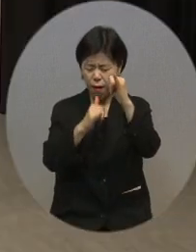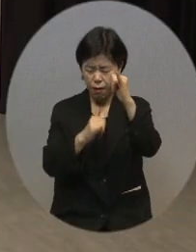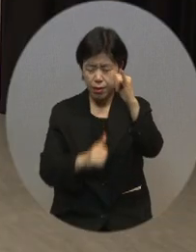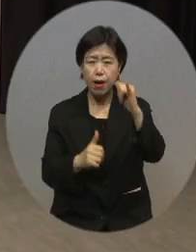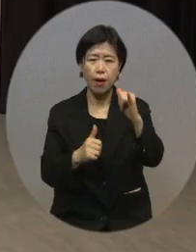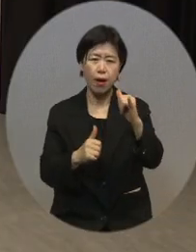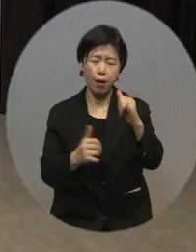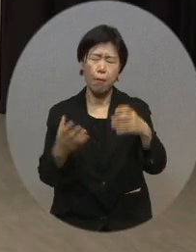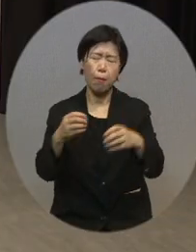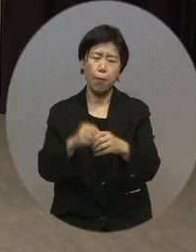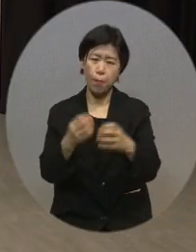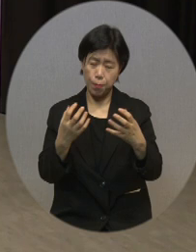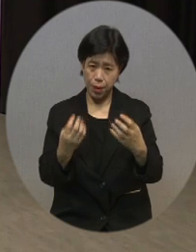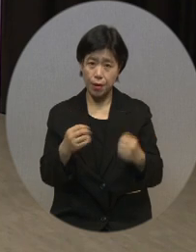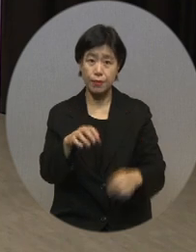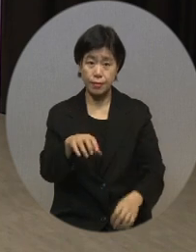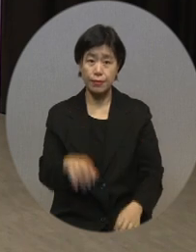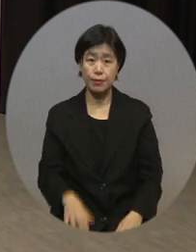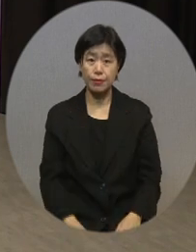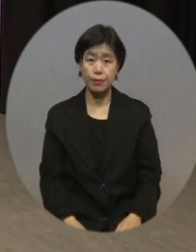합니다. 우리 중구가